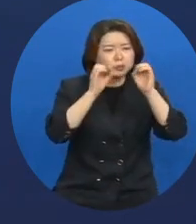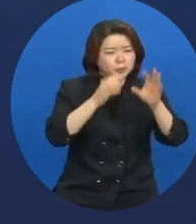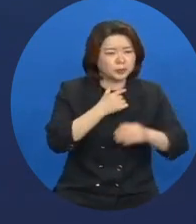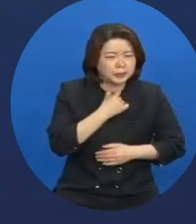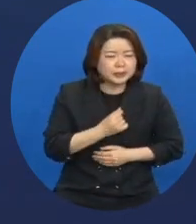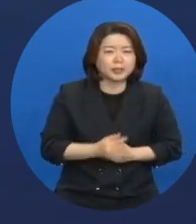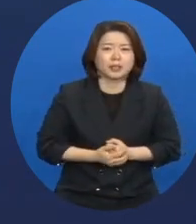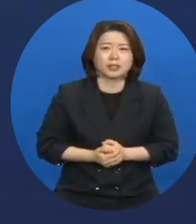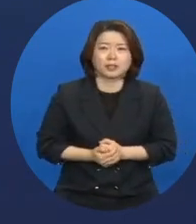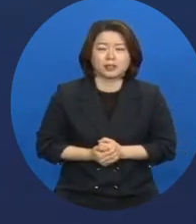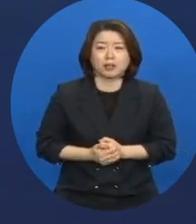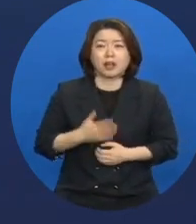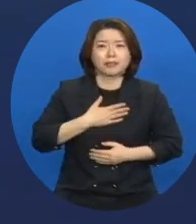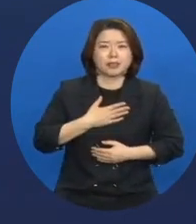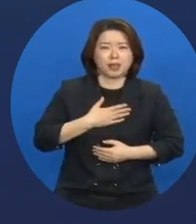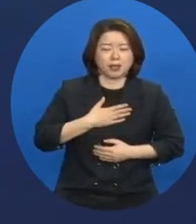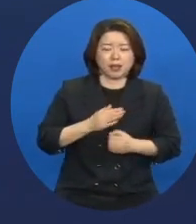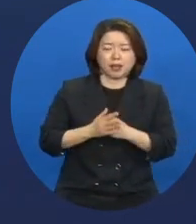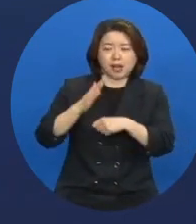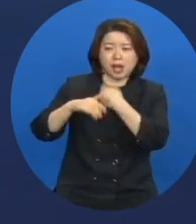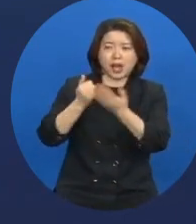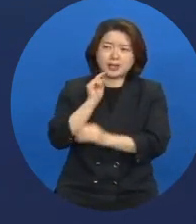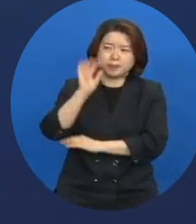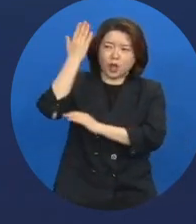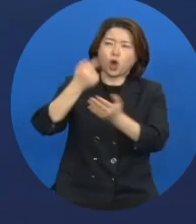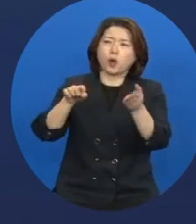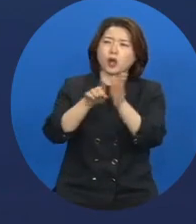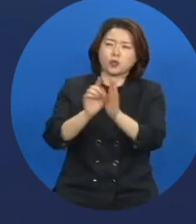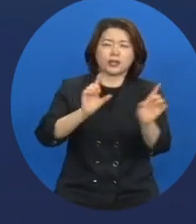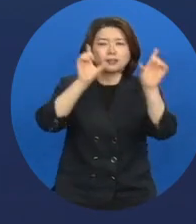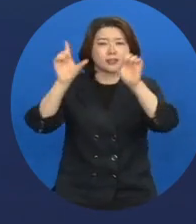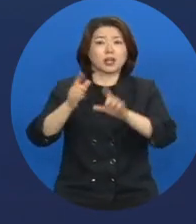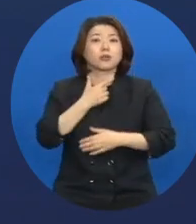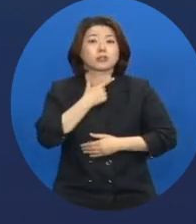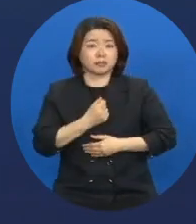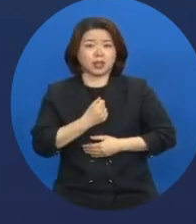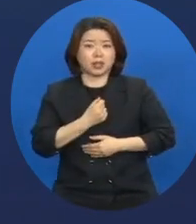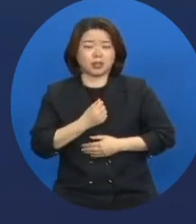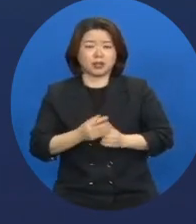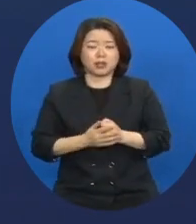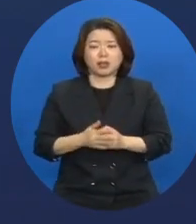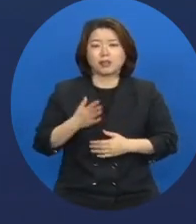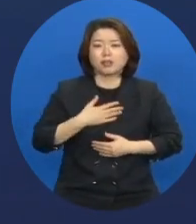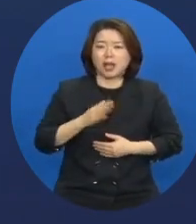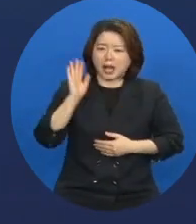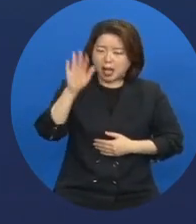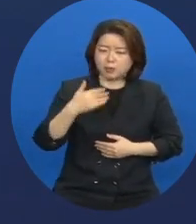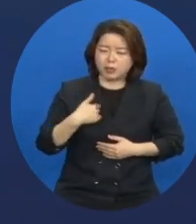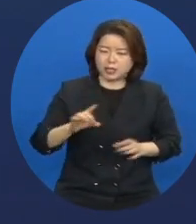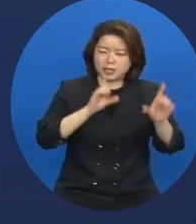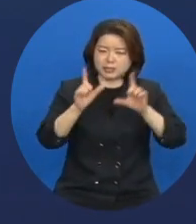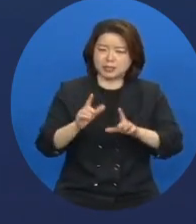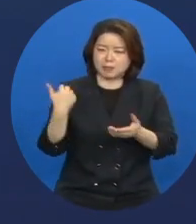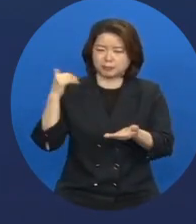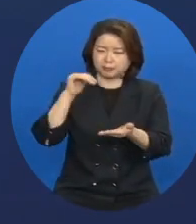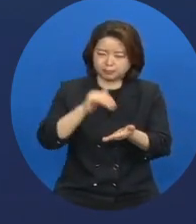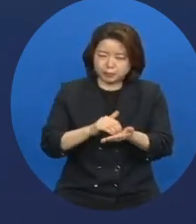되겠다, 내가 하나님의 영광을 위해서 좀 살아야 되겠다, 내가 이제는 내 삶을 돌이켜야